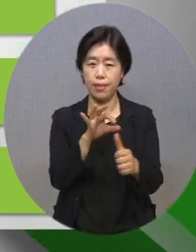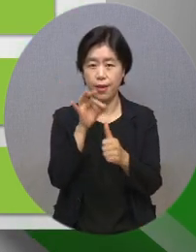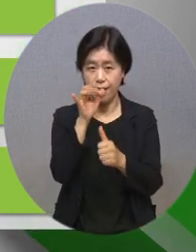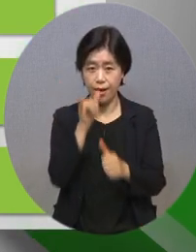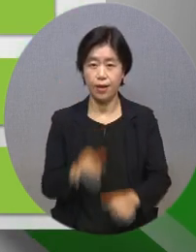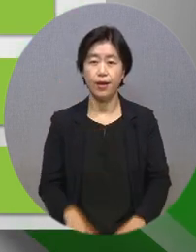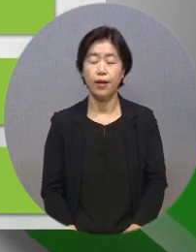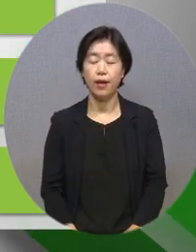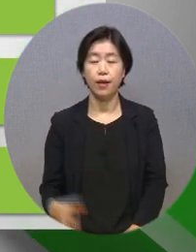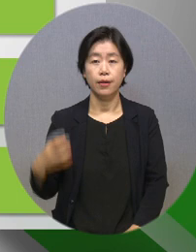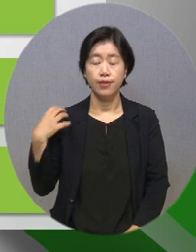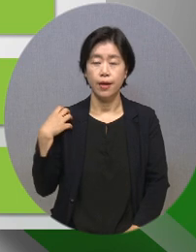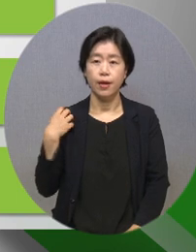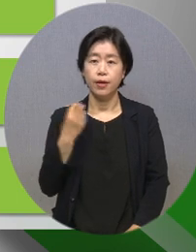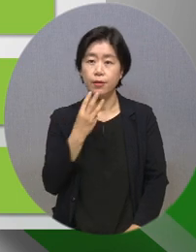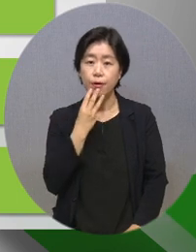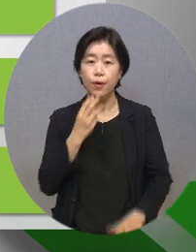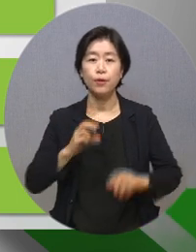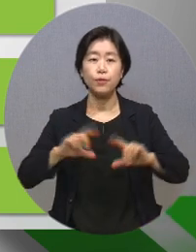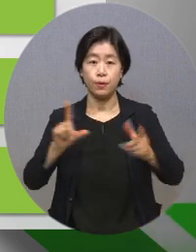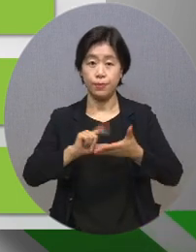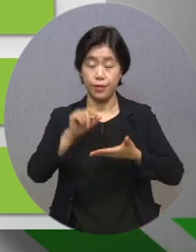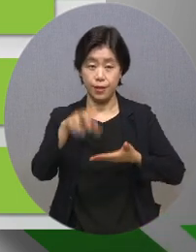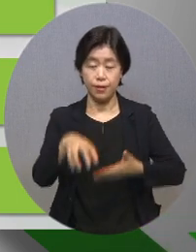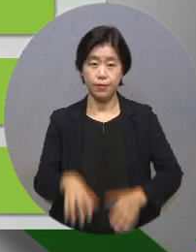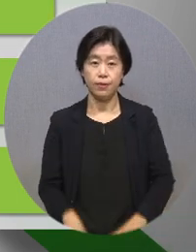채용하며 담당 지사는 서울 동부지사입니다.